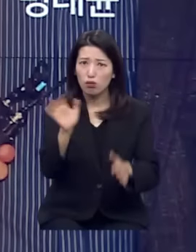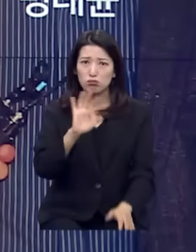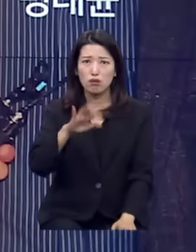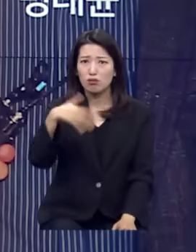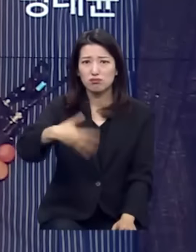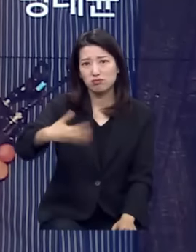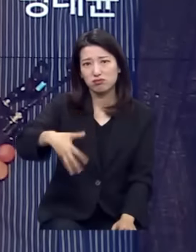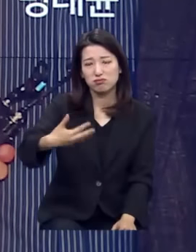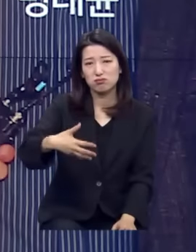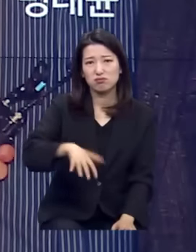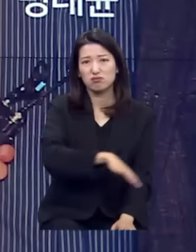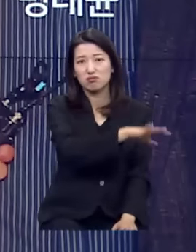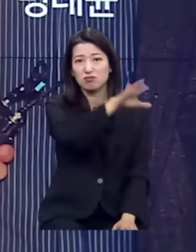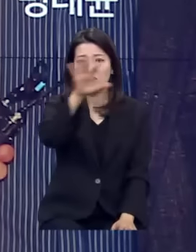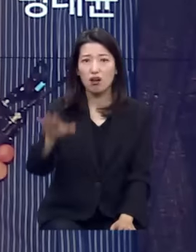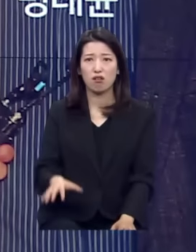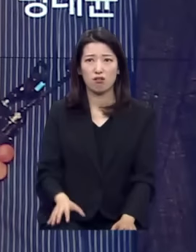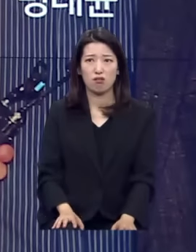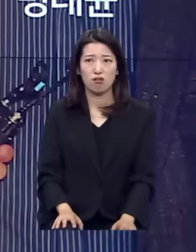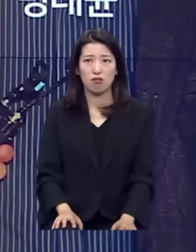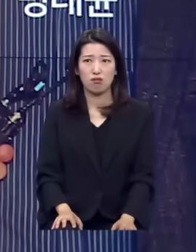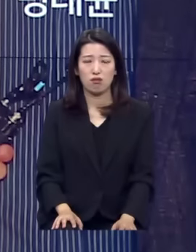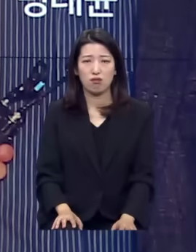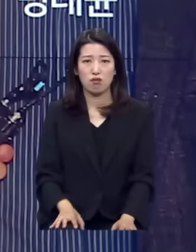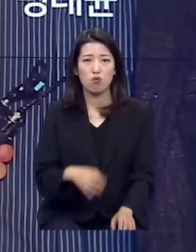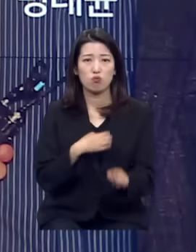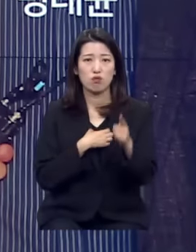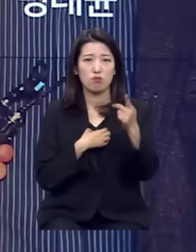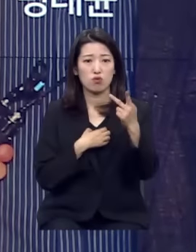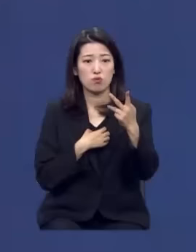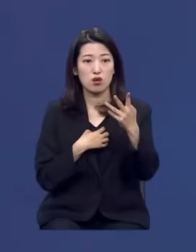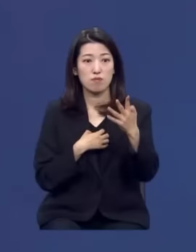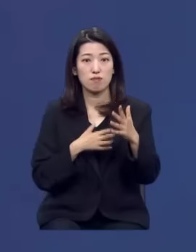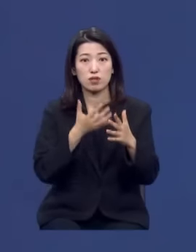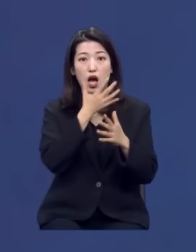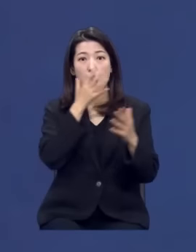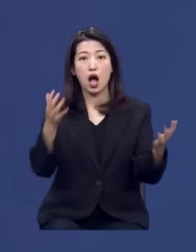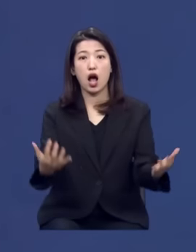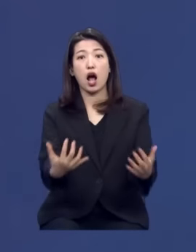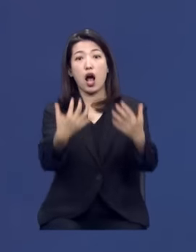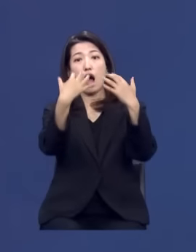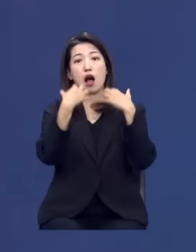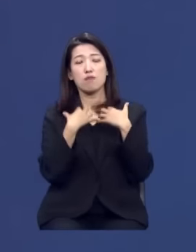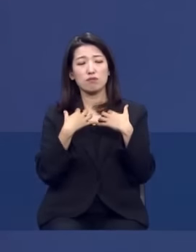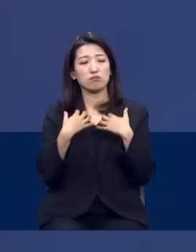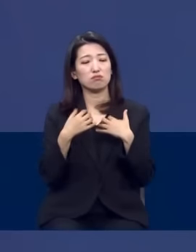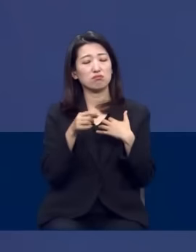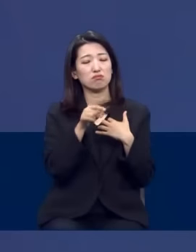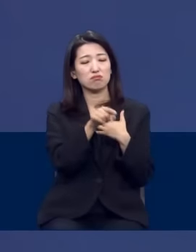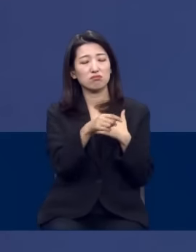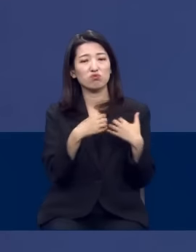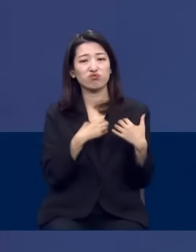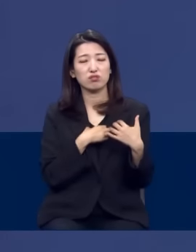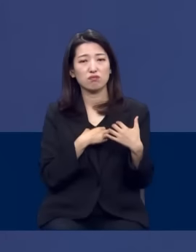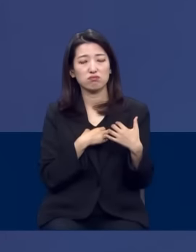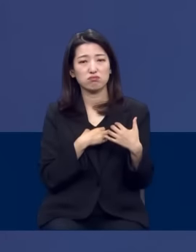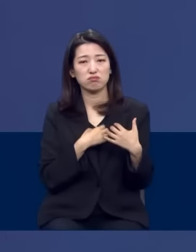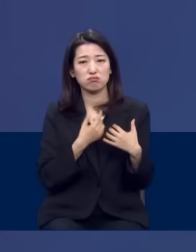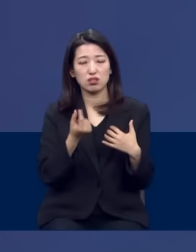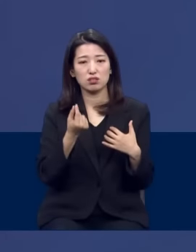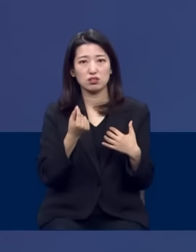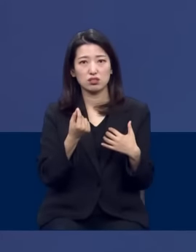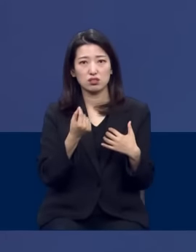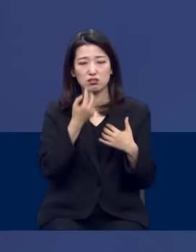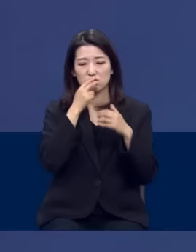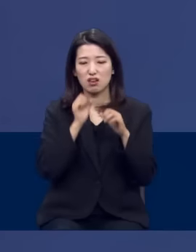중이거든요 그 파도가 뭉치면 쓰나미 되는 거 아닙니까네 쓰나미 되고 뭐 파도도 그 자주 맞으면은 살아남기